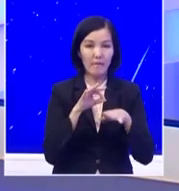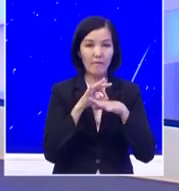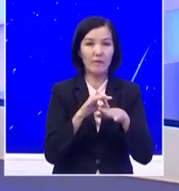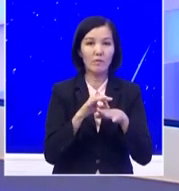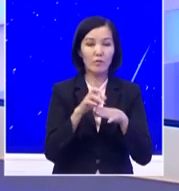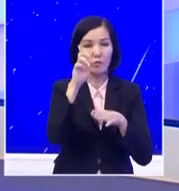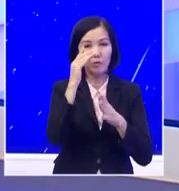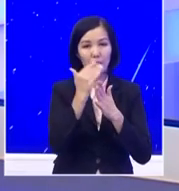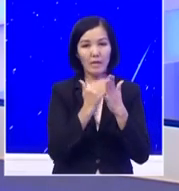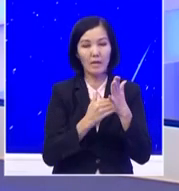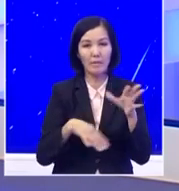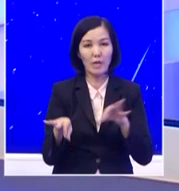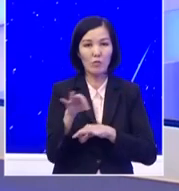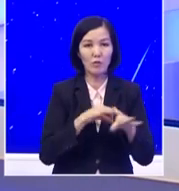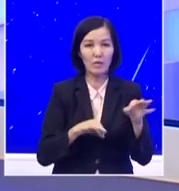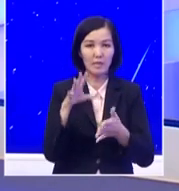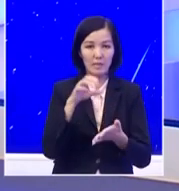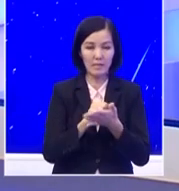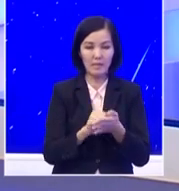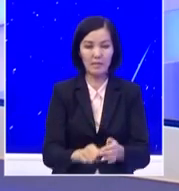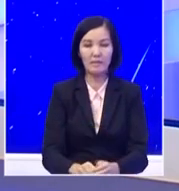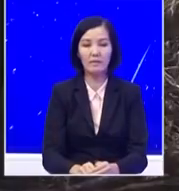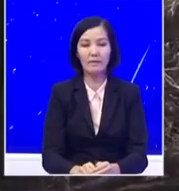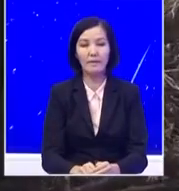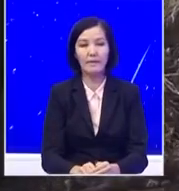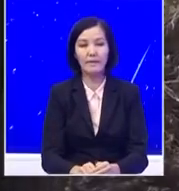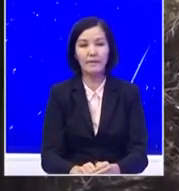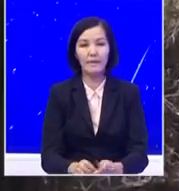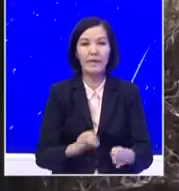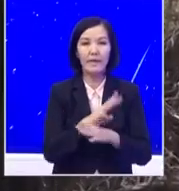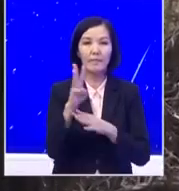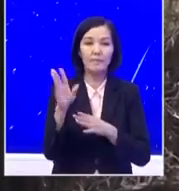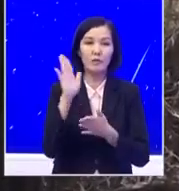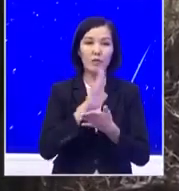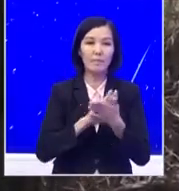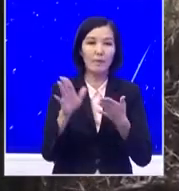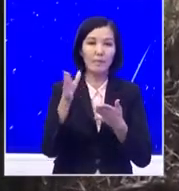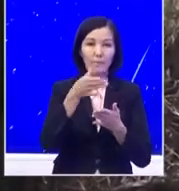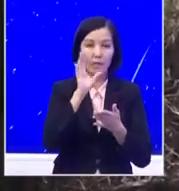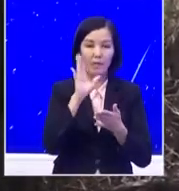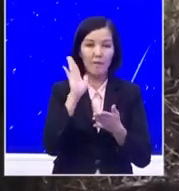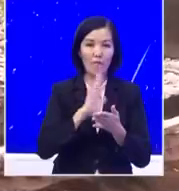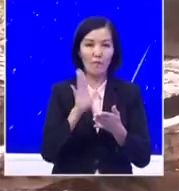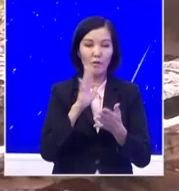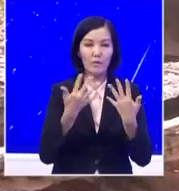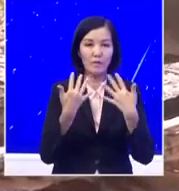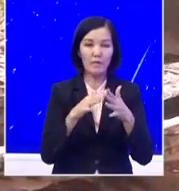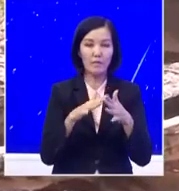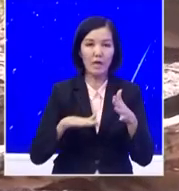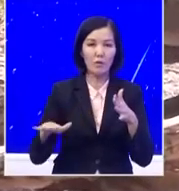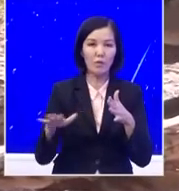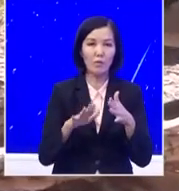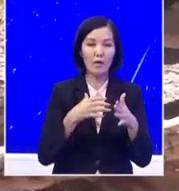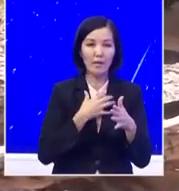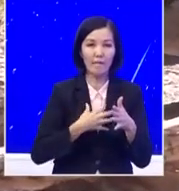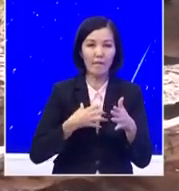рамках государственной программы «Дорожная карта занятости». Обеспечение питьевой водой жителей сельских округов является одним из